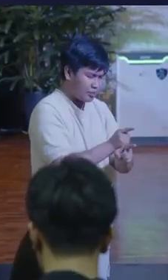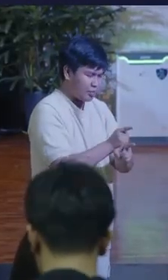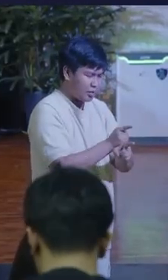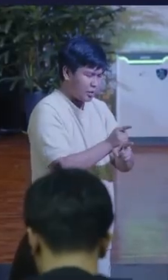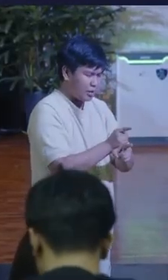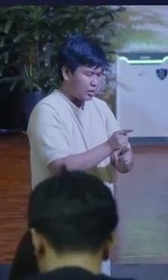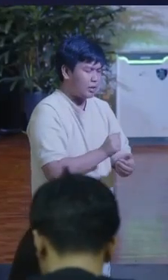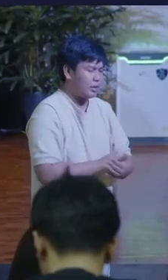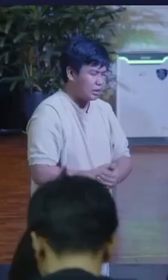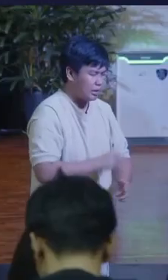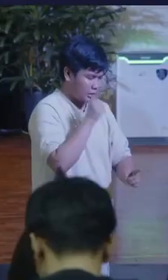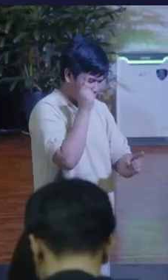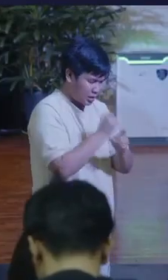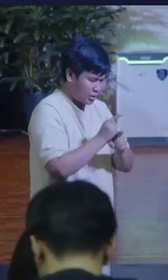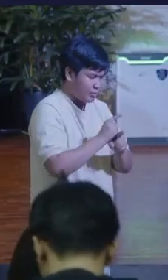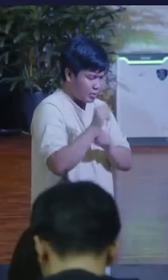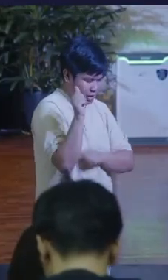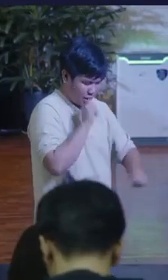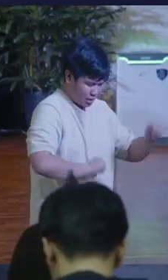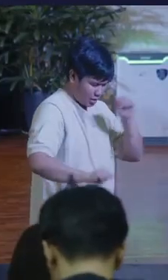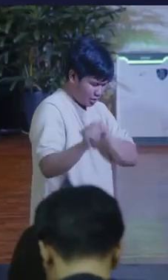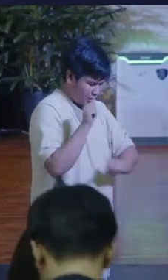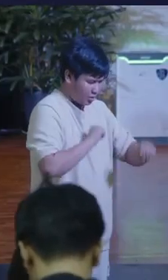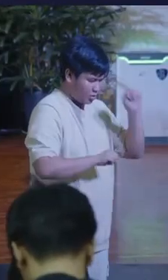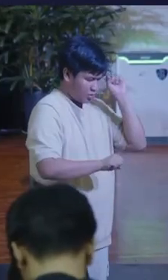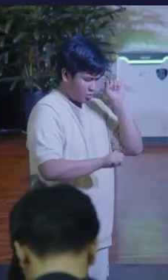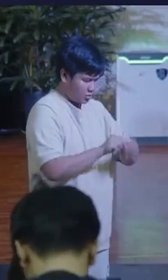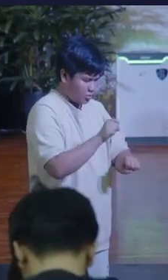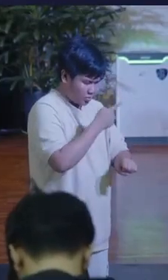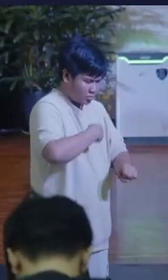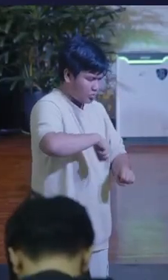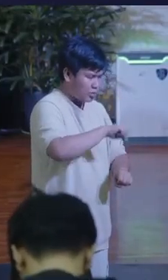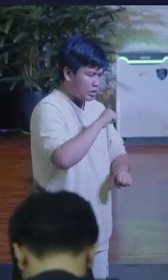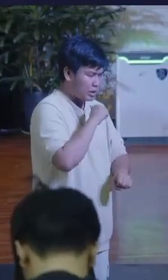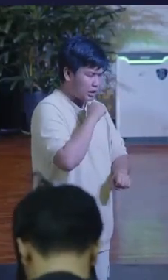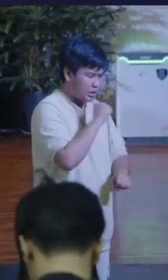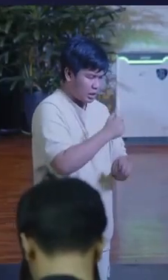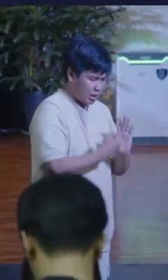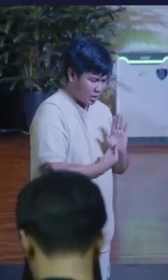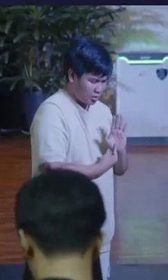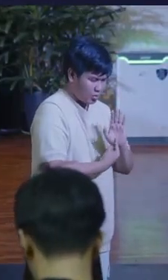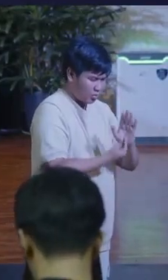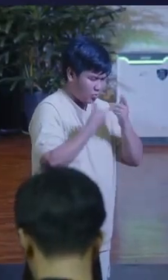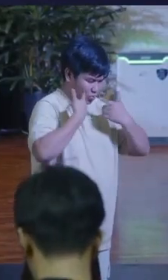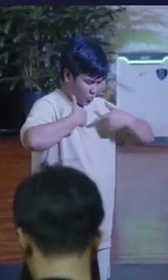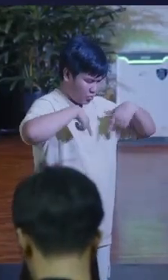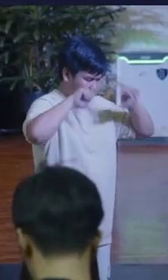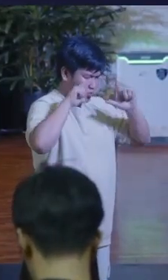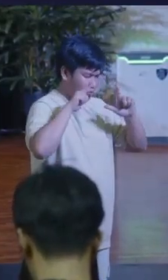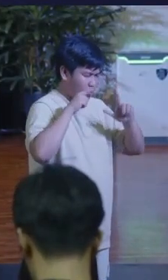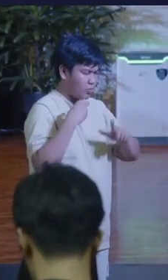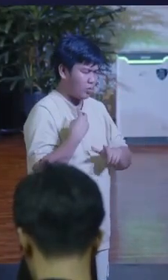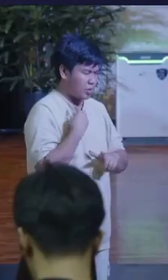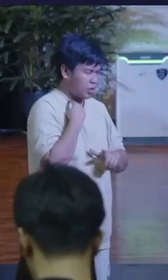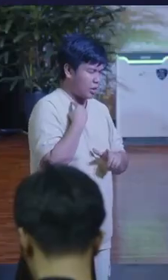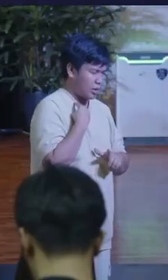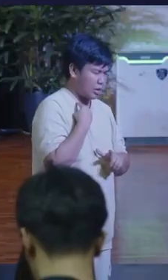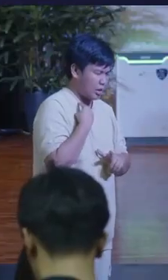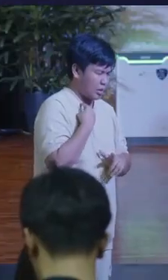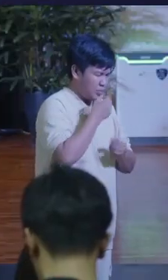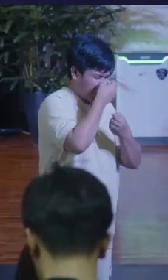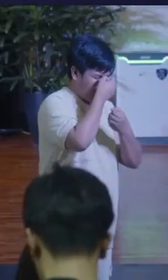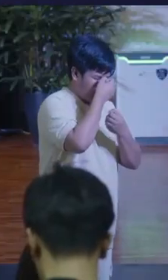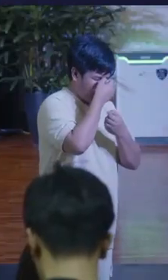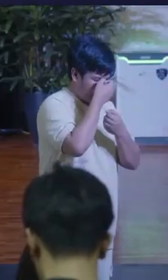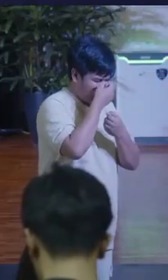At tamang pagkilos upang hindi kami mapulaan na bumabalik sa